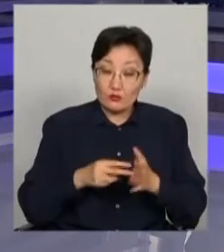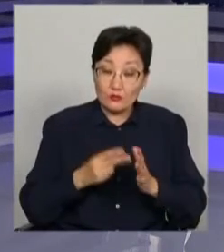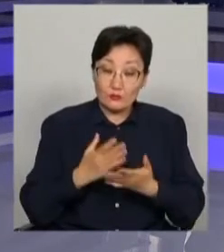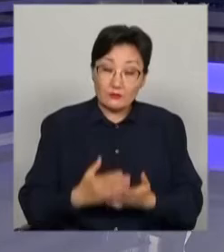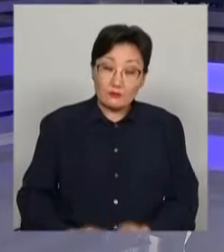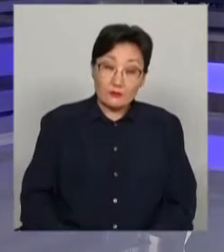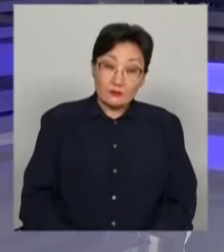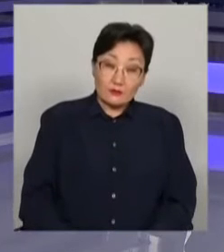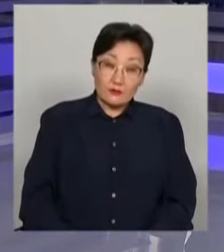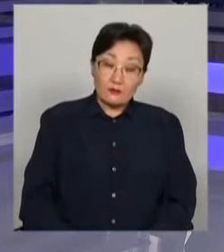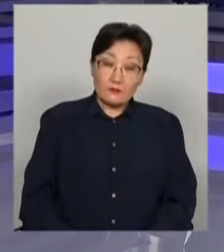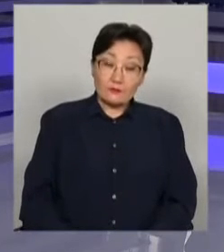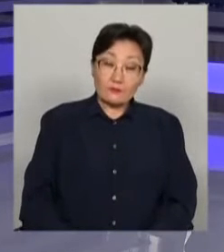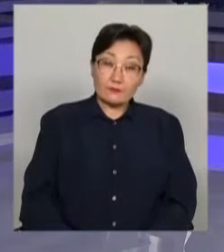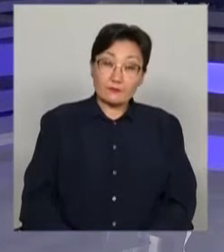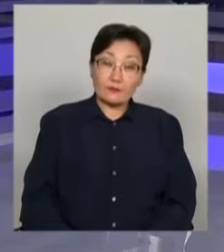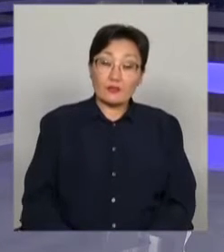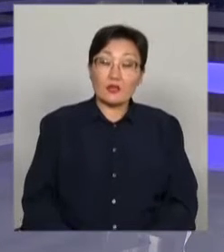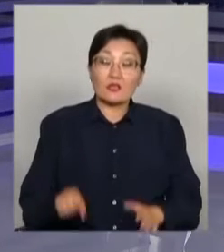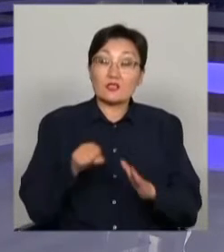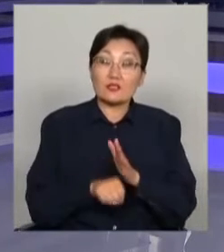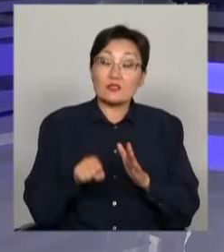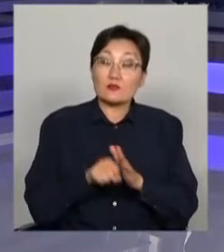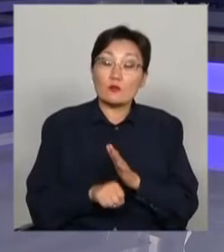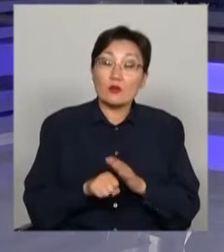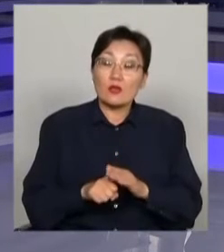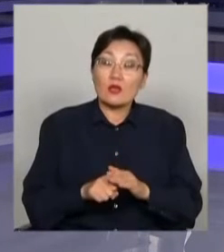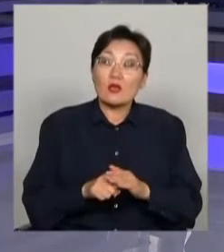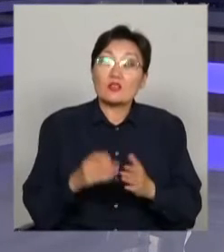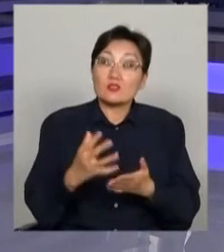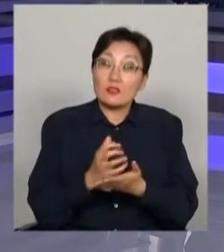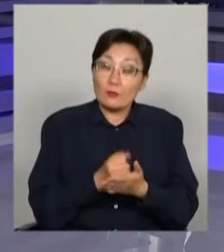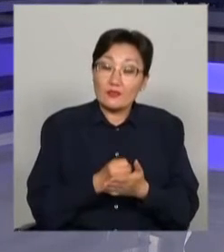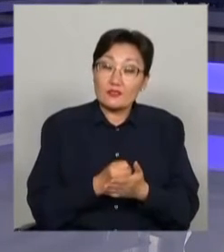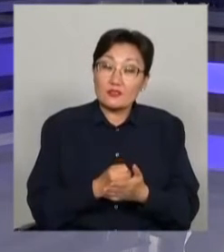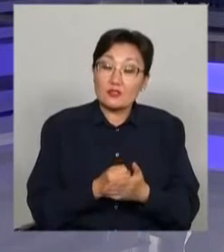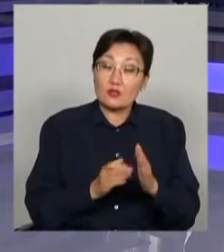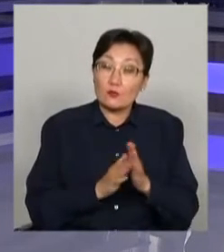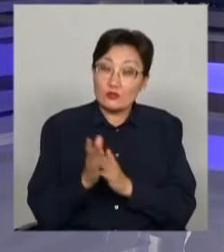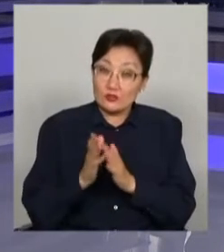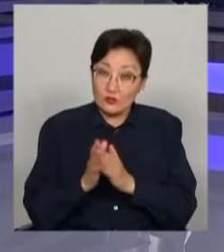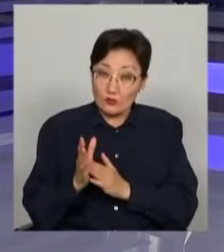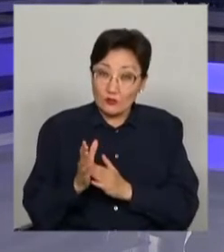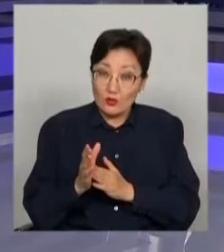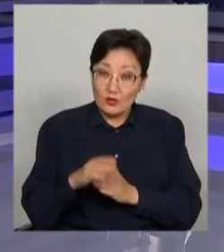болады. Дамир мырза, ал қысқа азыққа қамтану жағы қалай болып жатыр? Жемшөп жеткілікті ме?